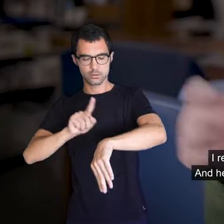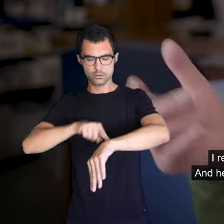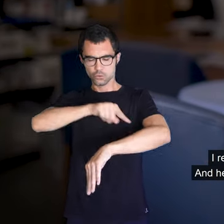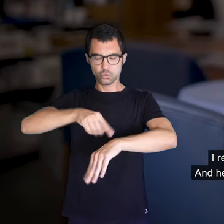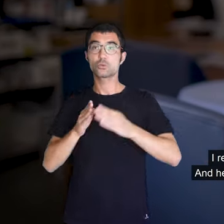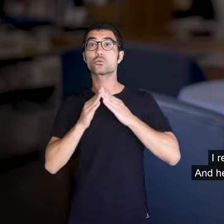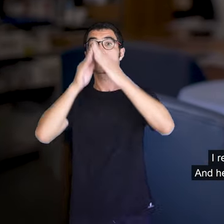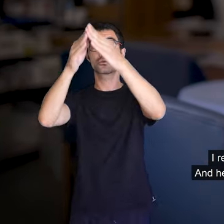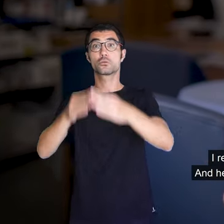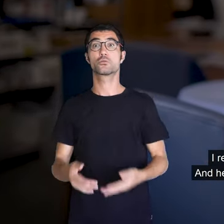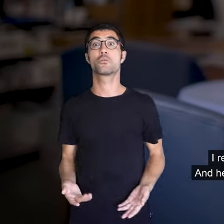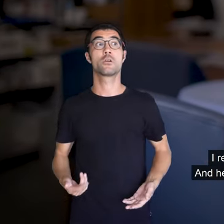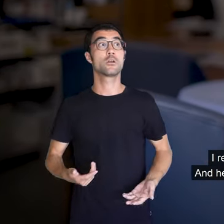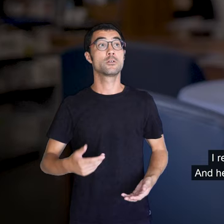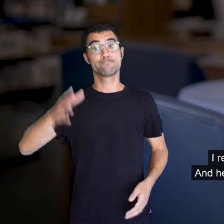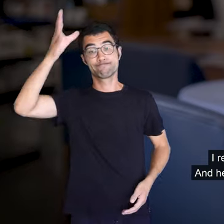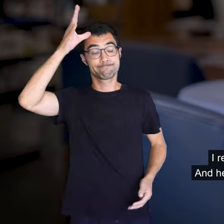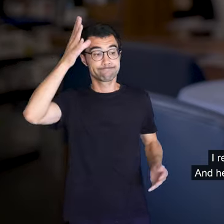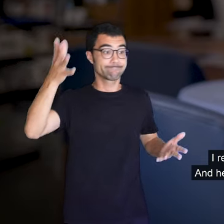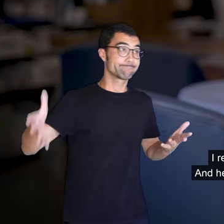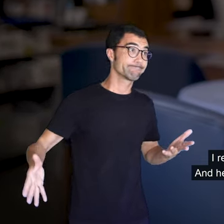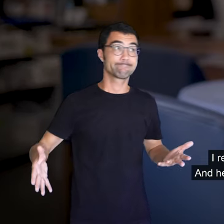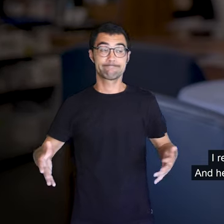que era una tonteria que m'havia dit.